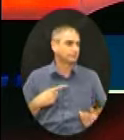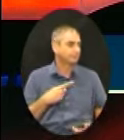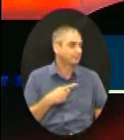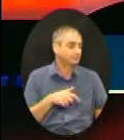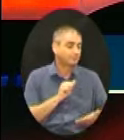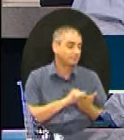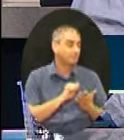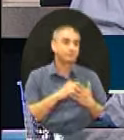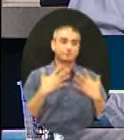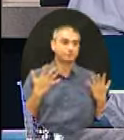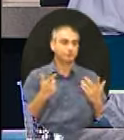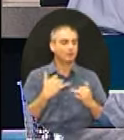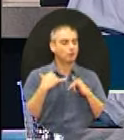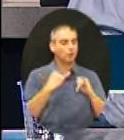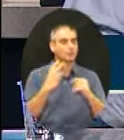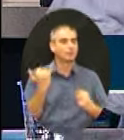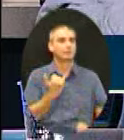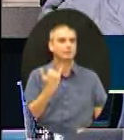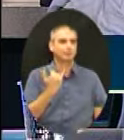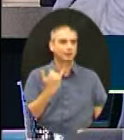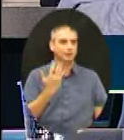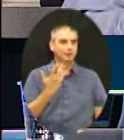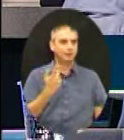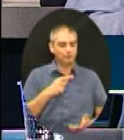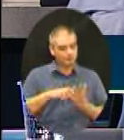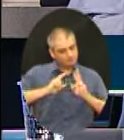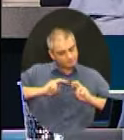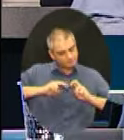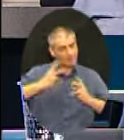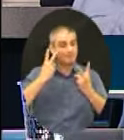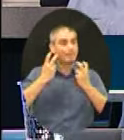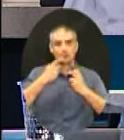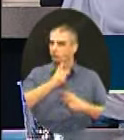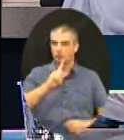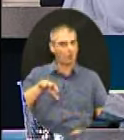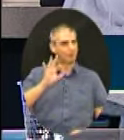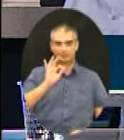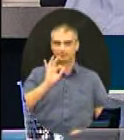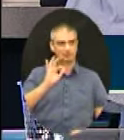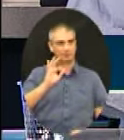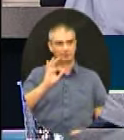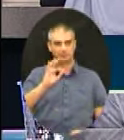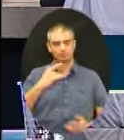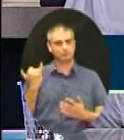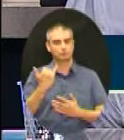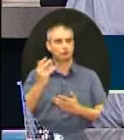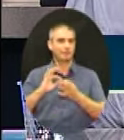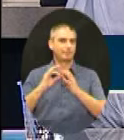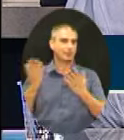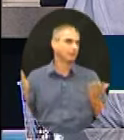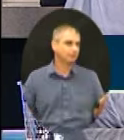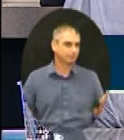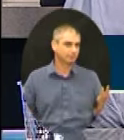ועיתונים הגדולים מספקים לך תמיד תחקירים ומידע שאתה לא תמצא אותם בשוטף של